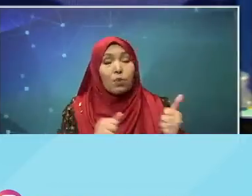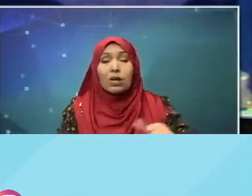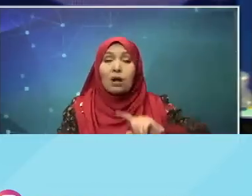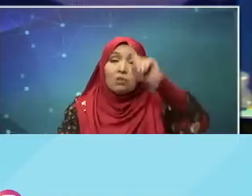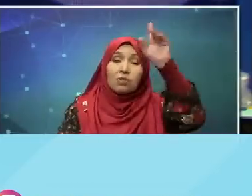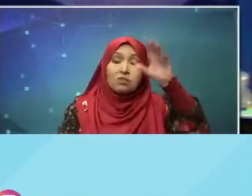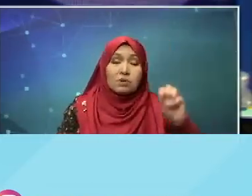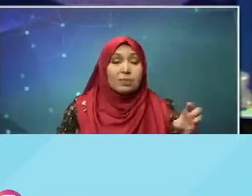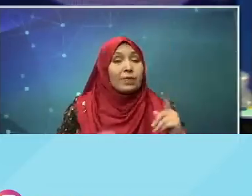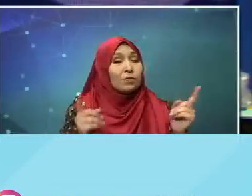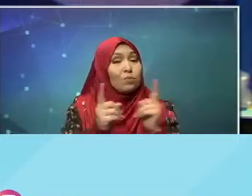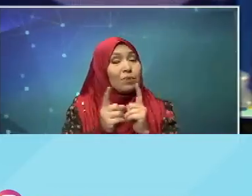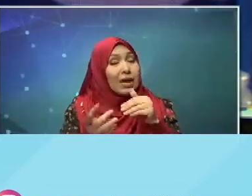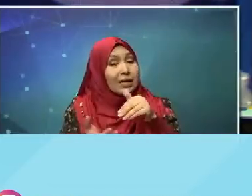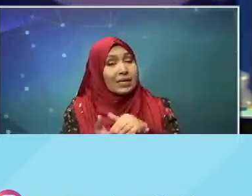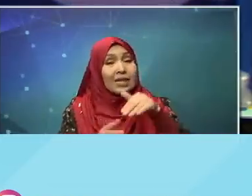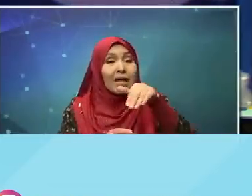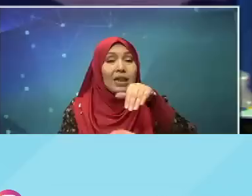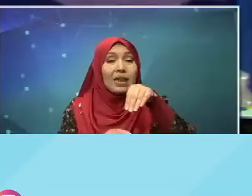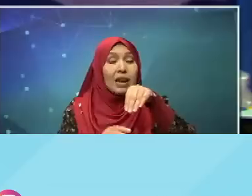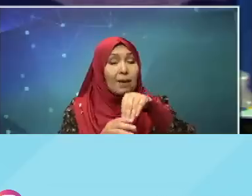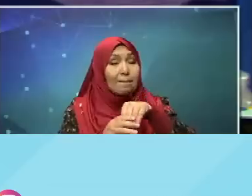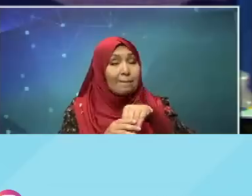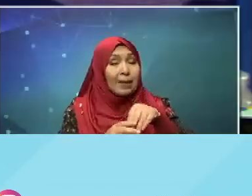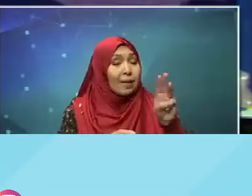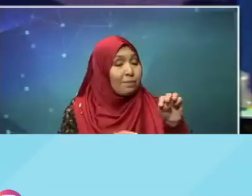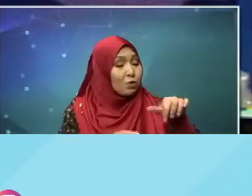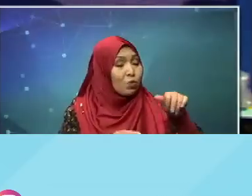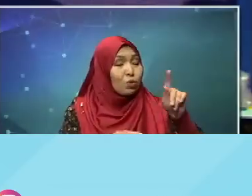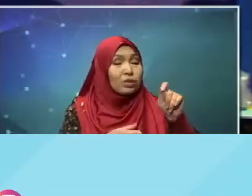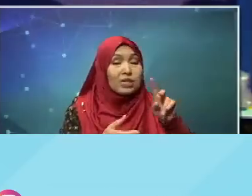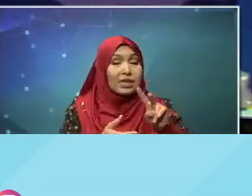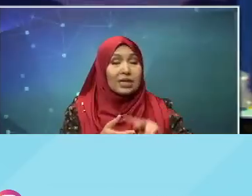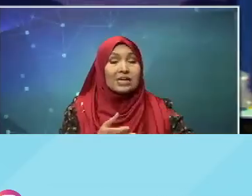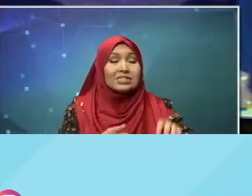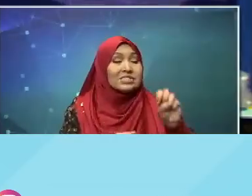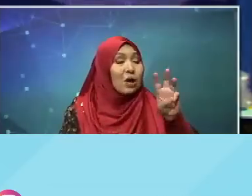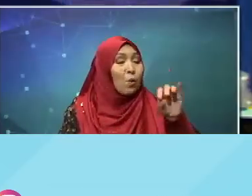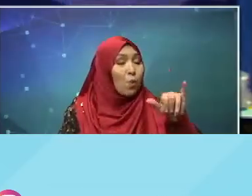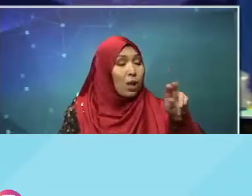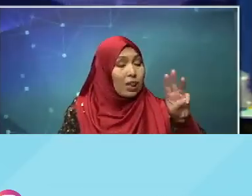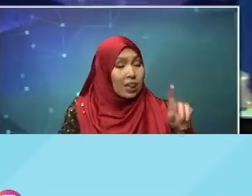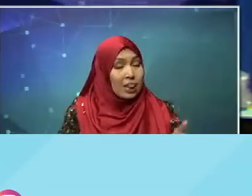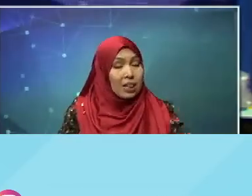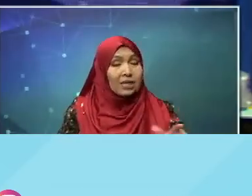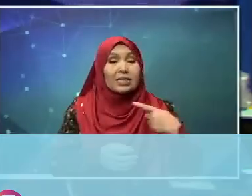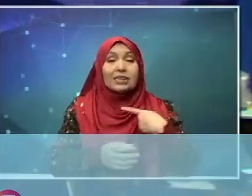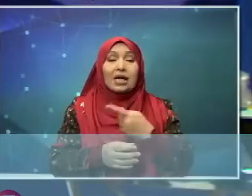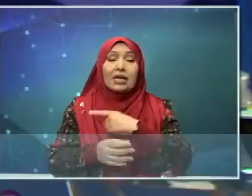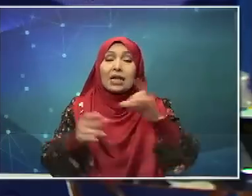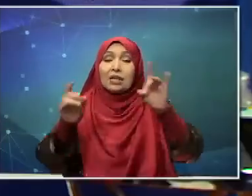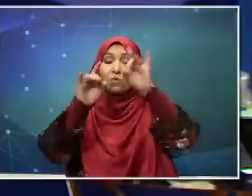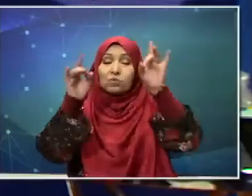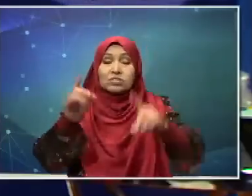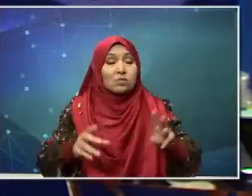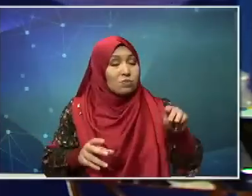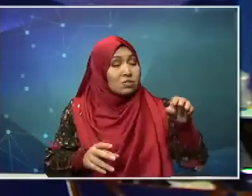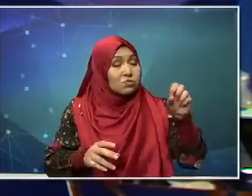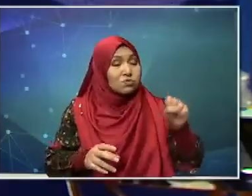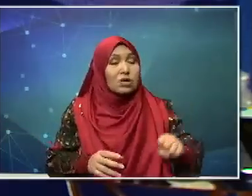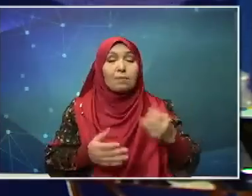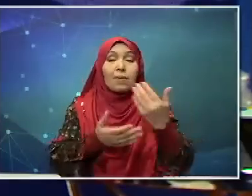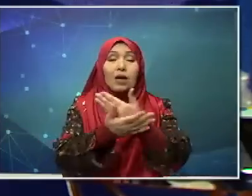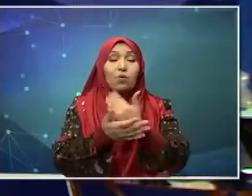ta'ala kita bertemu lagi dalam dalam dalam dalam Michael rantai Yes awal saya show yang Hai ikuti pada halaman baru pada hari esok